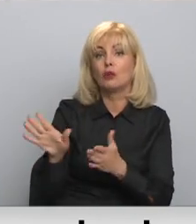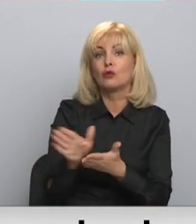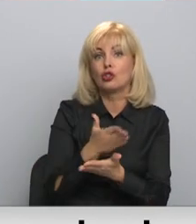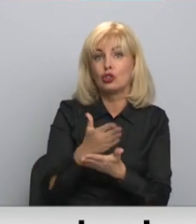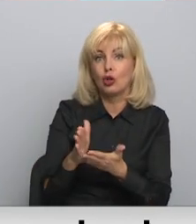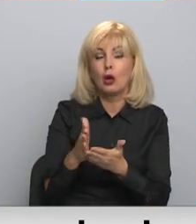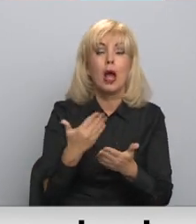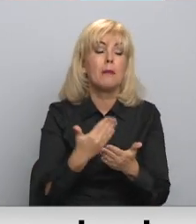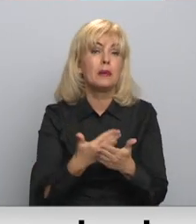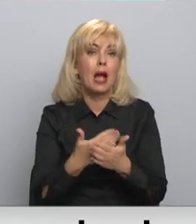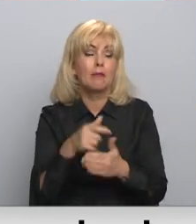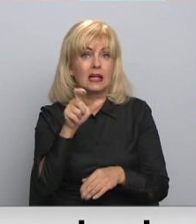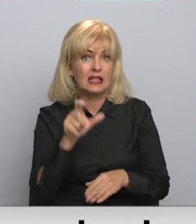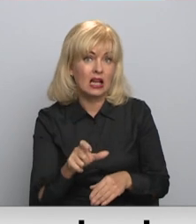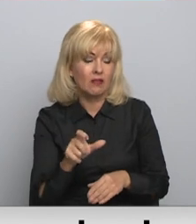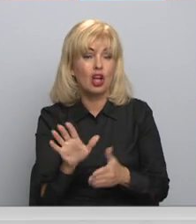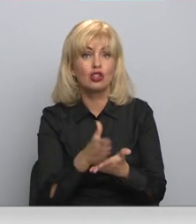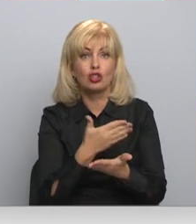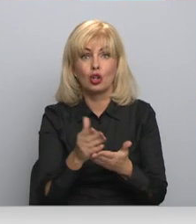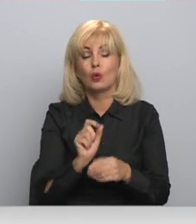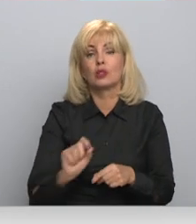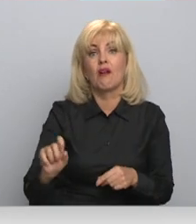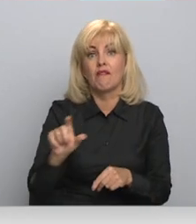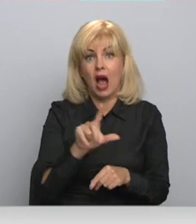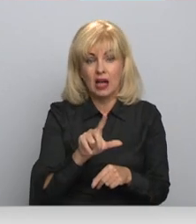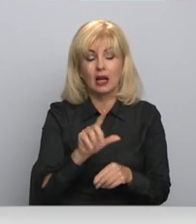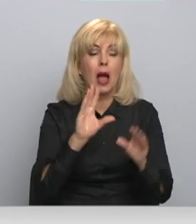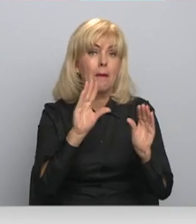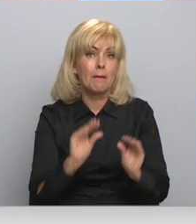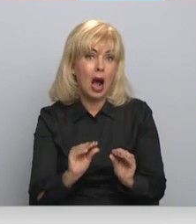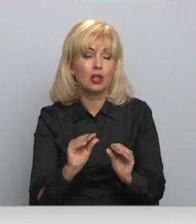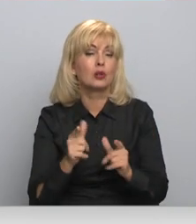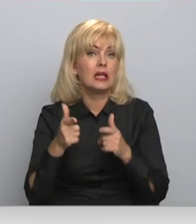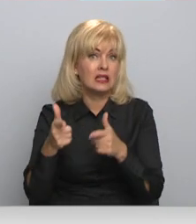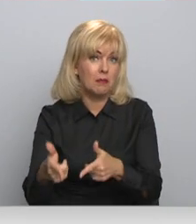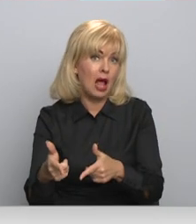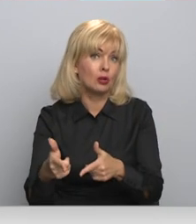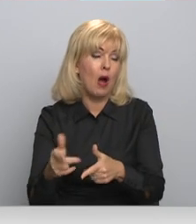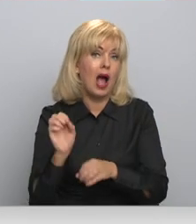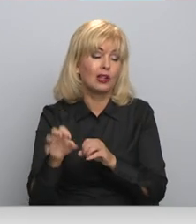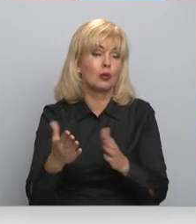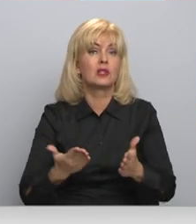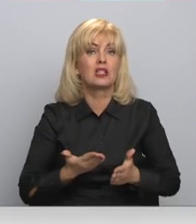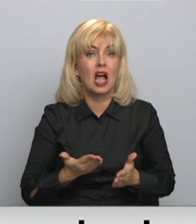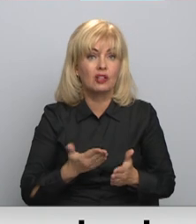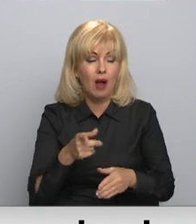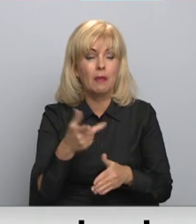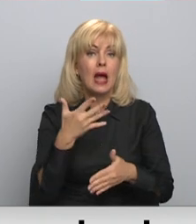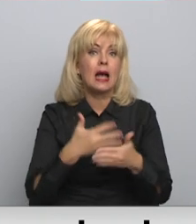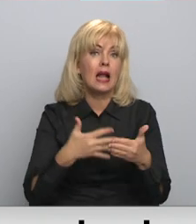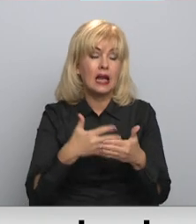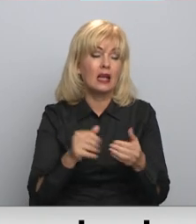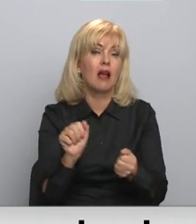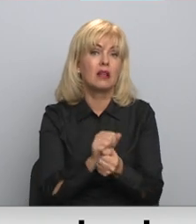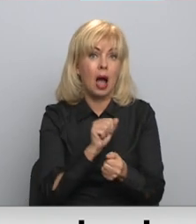Ja cilvēks šķiros vairāk, un mazāk izmetīs atkritumus sadzīves atkritumos, viņiem rēķini